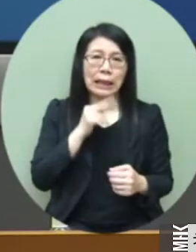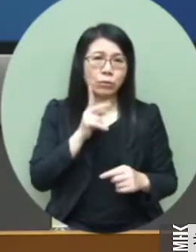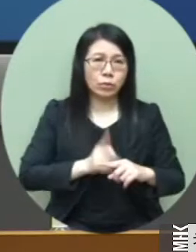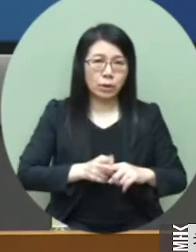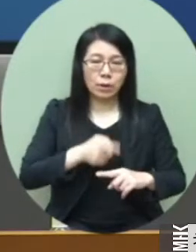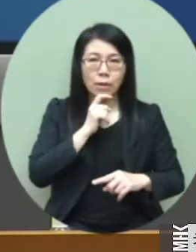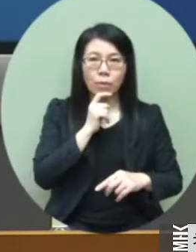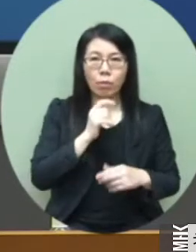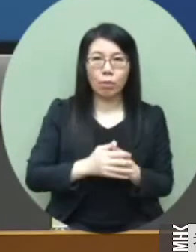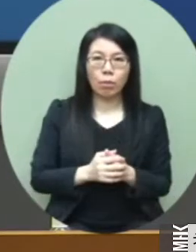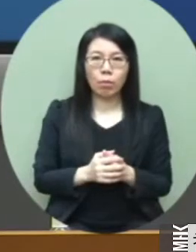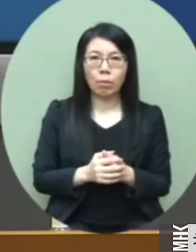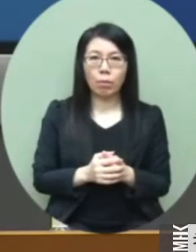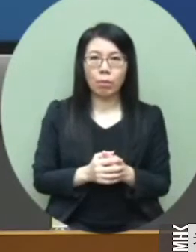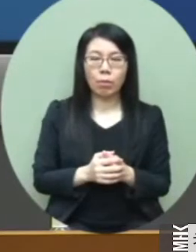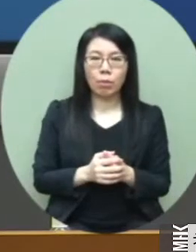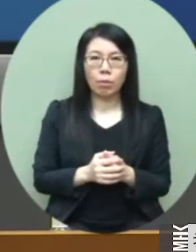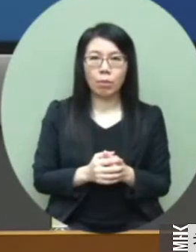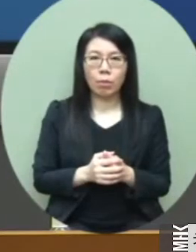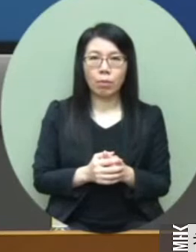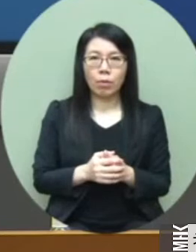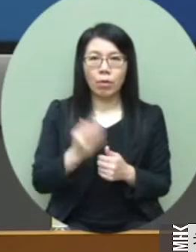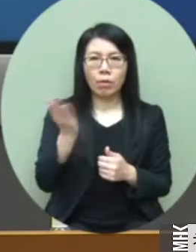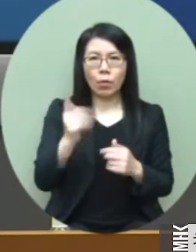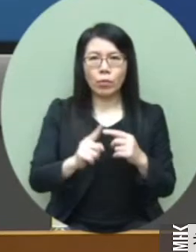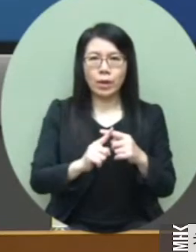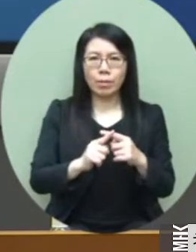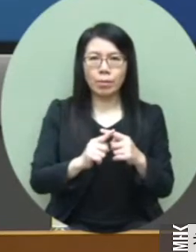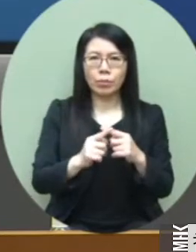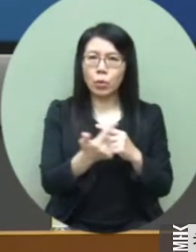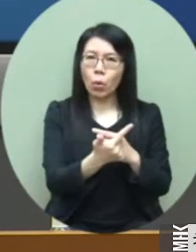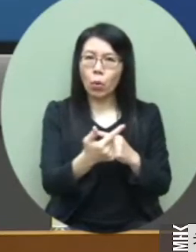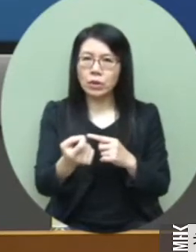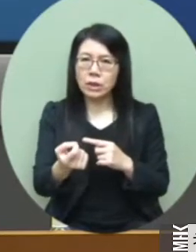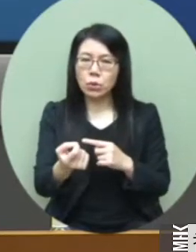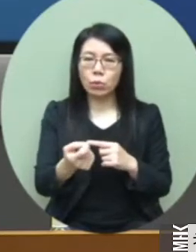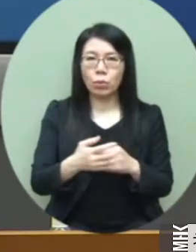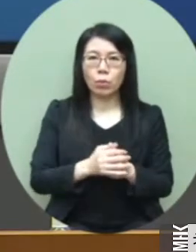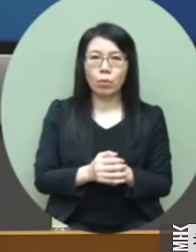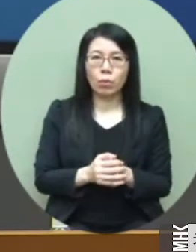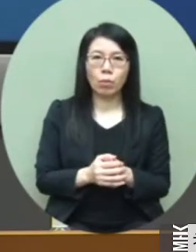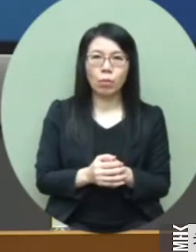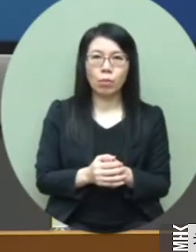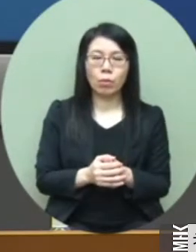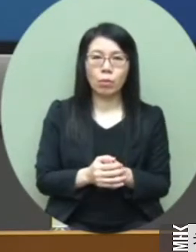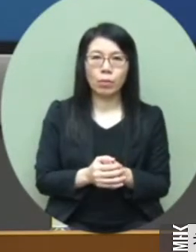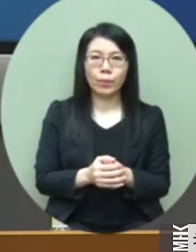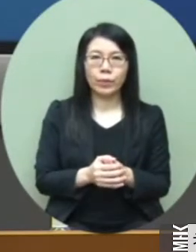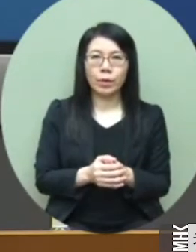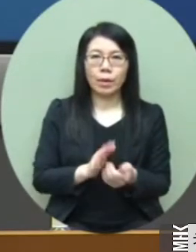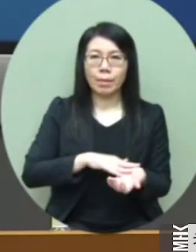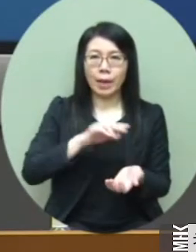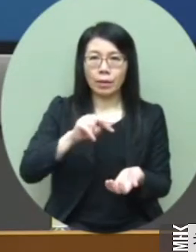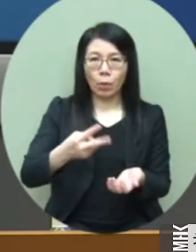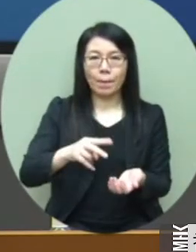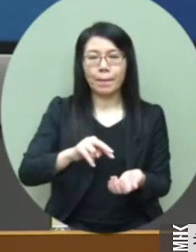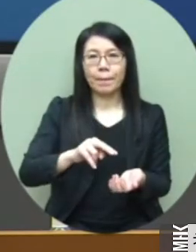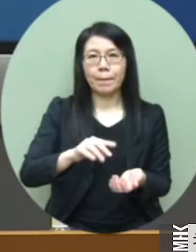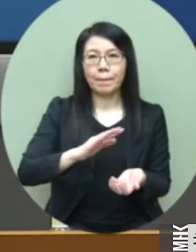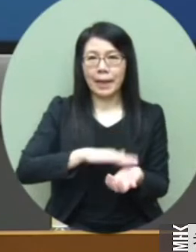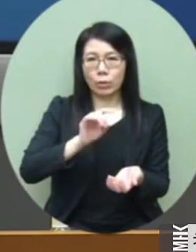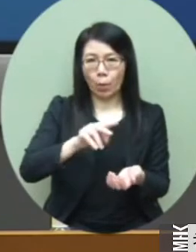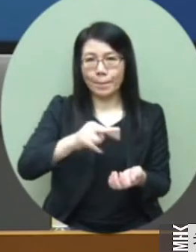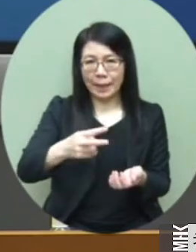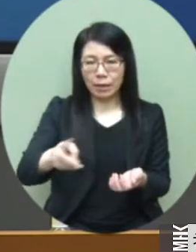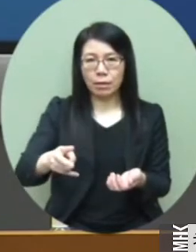要看那个风险是什么样，因为变种就每天都是其实在发生，这是最重要，就是是不